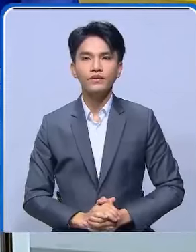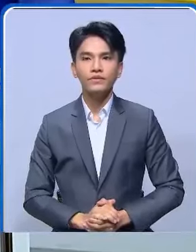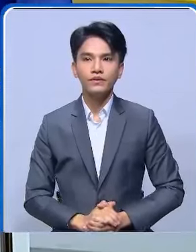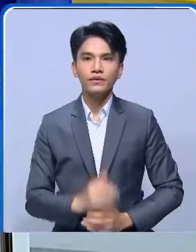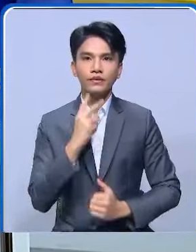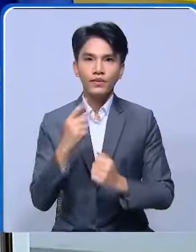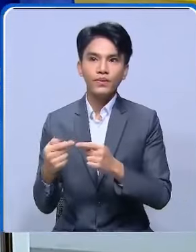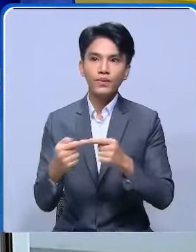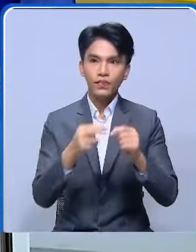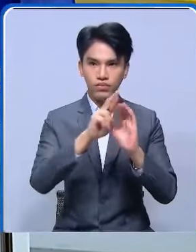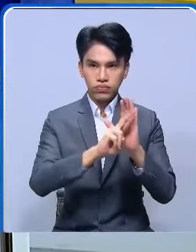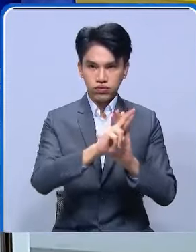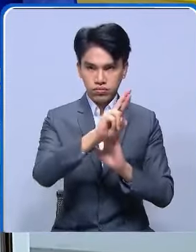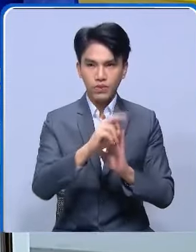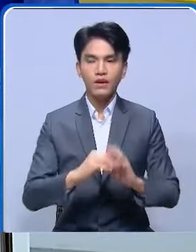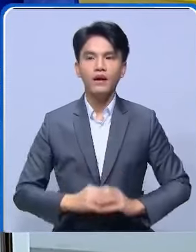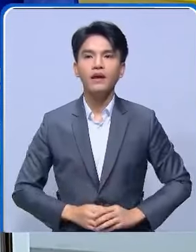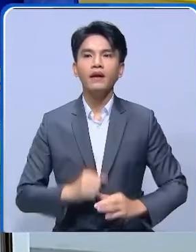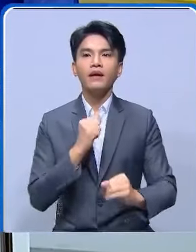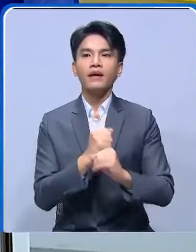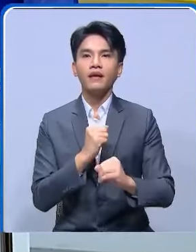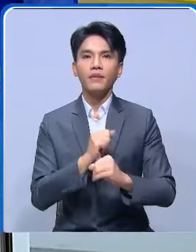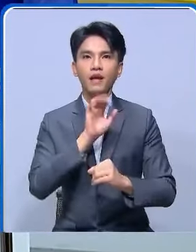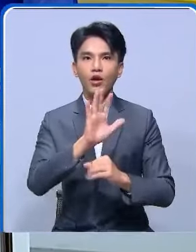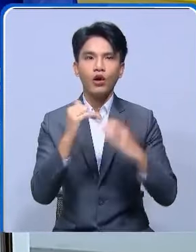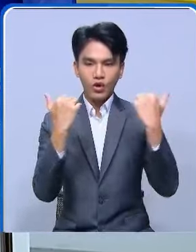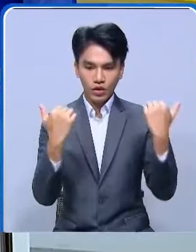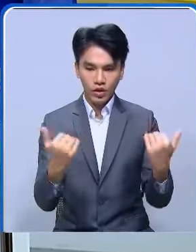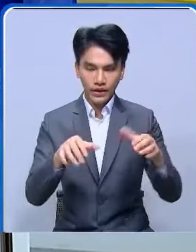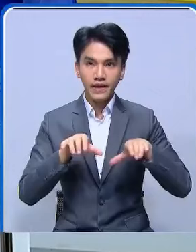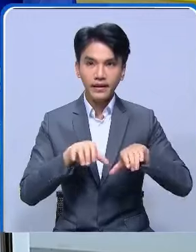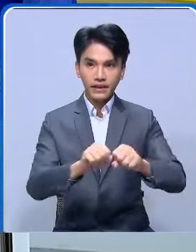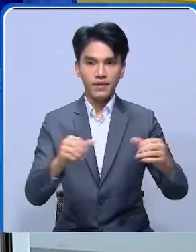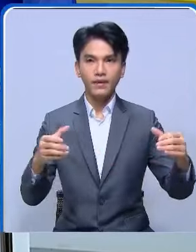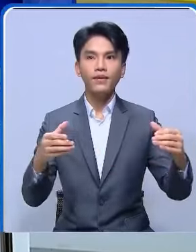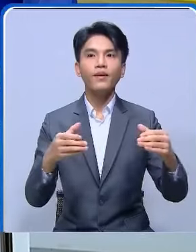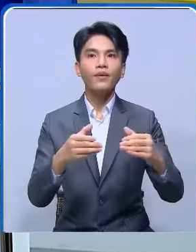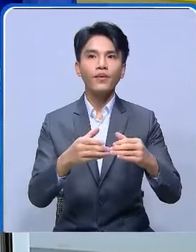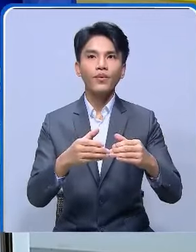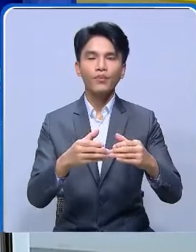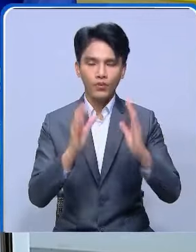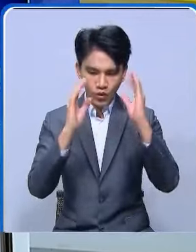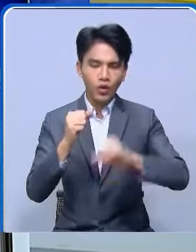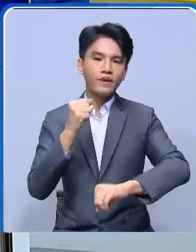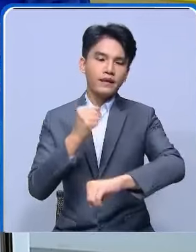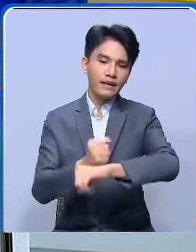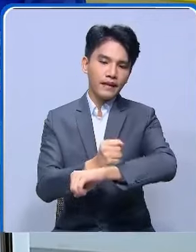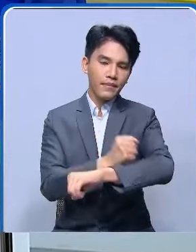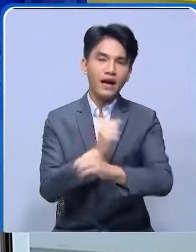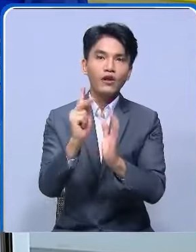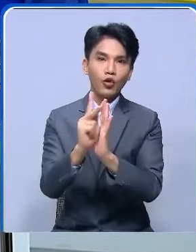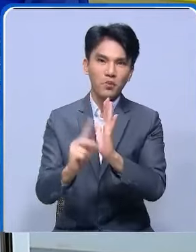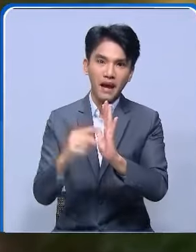าคุณผู้ชมไปที่เชียงรายค่ะไปดูปฏิบัติการของเจ้าหน้าที่นะคะในการสกัดจับขบวนการขนแรงงานเถื่อนเข้าประเทศกัน